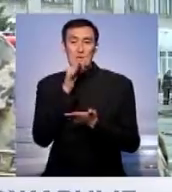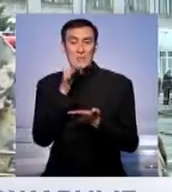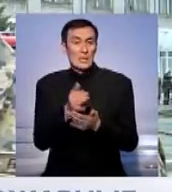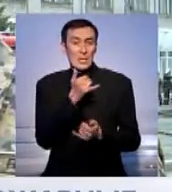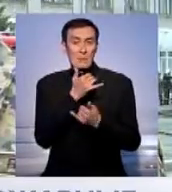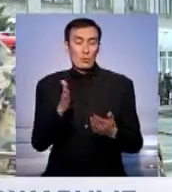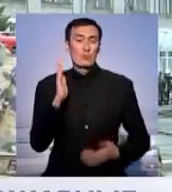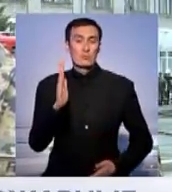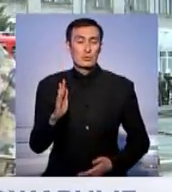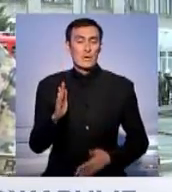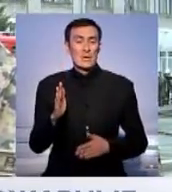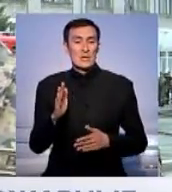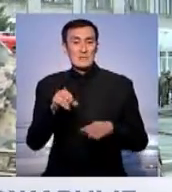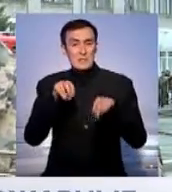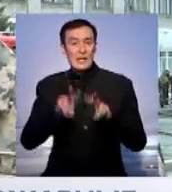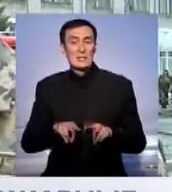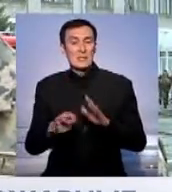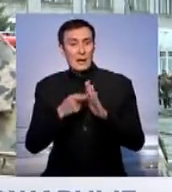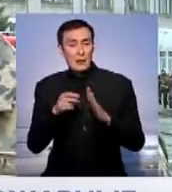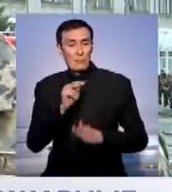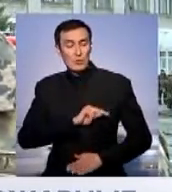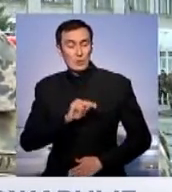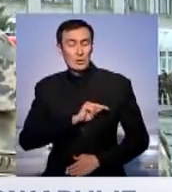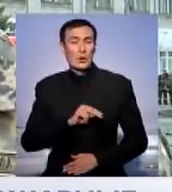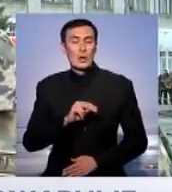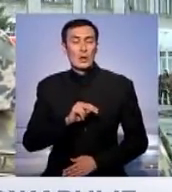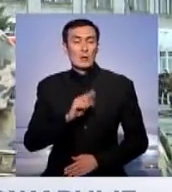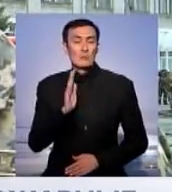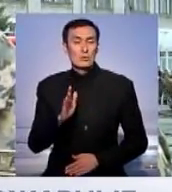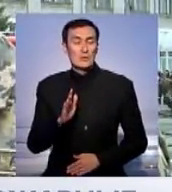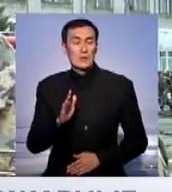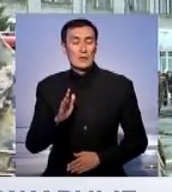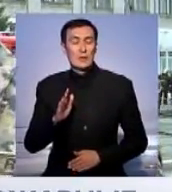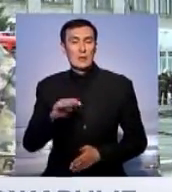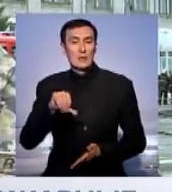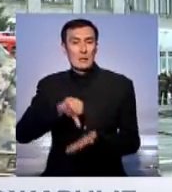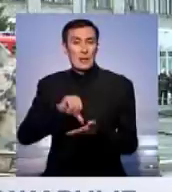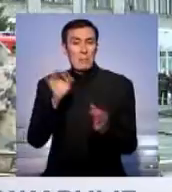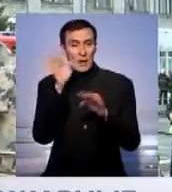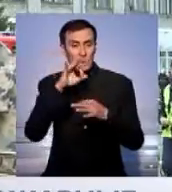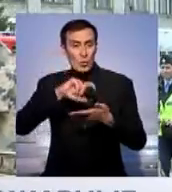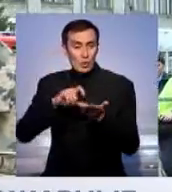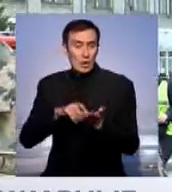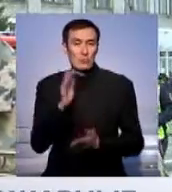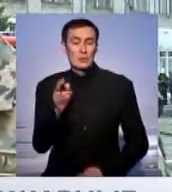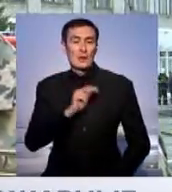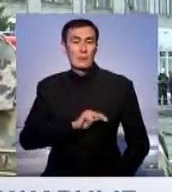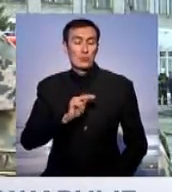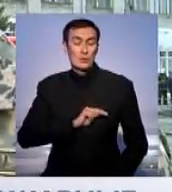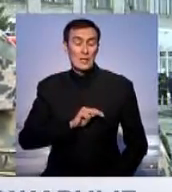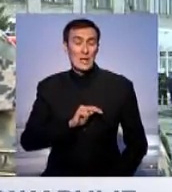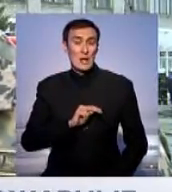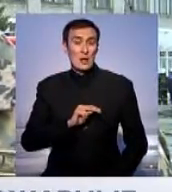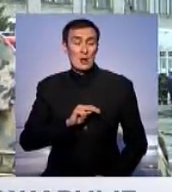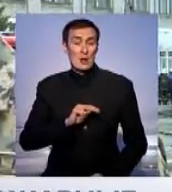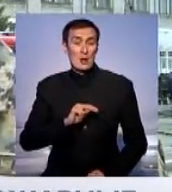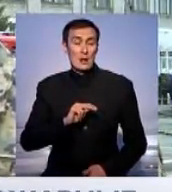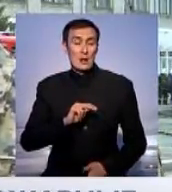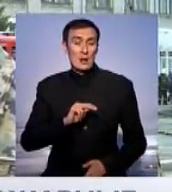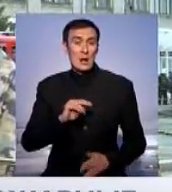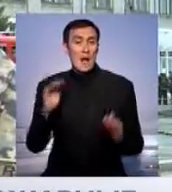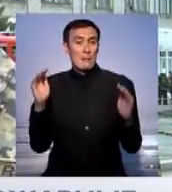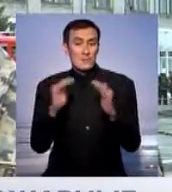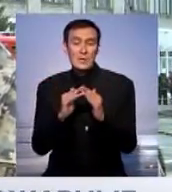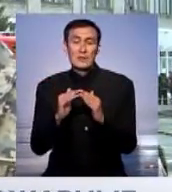Будут работать дознания. Привлекаем исследовательскую пожарную лабораторию. Вот. В принципе, объект